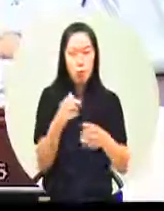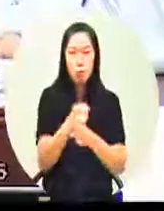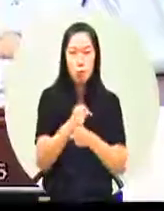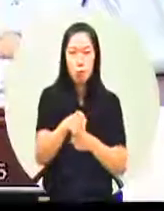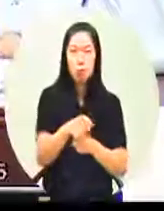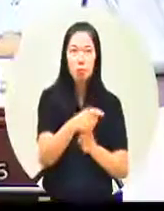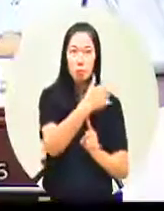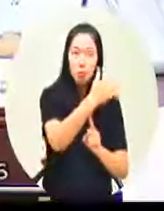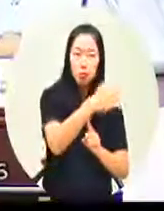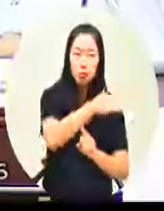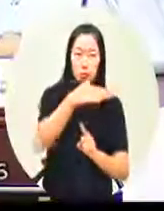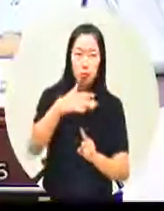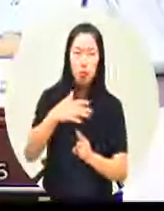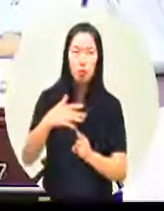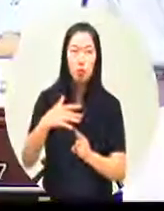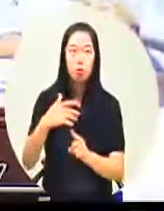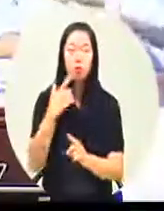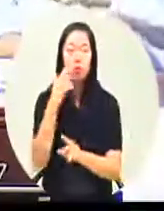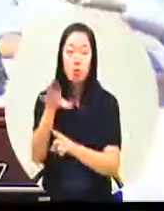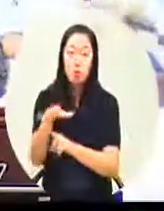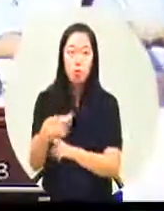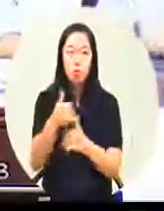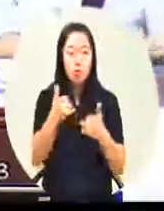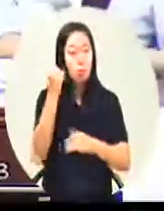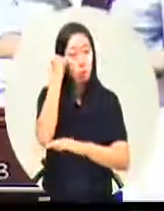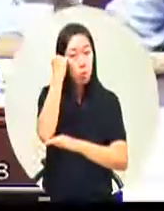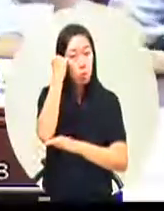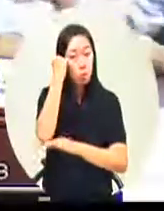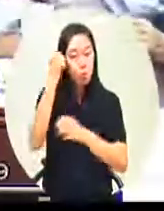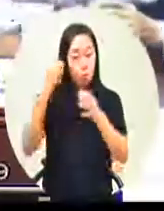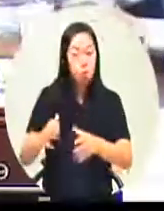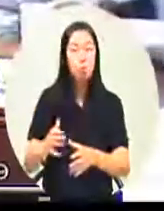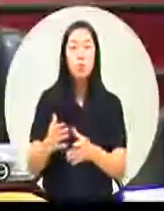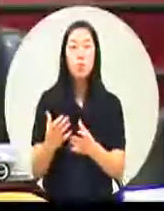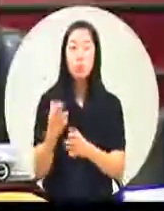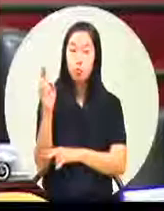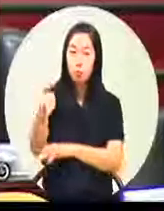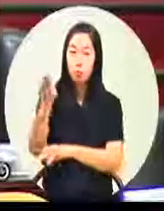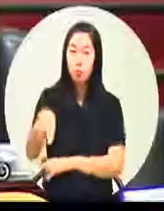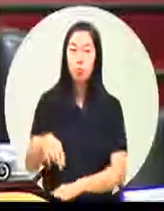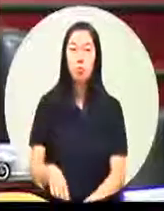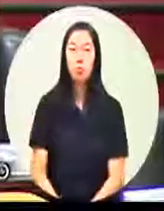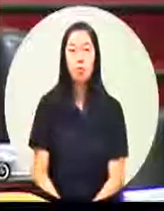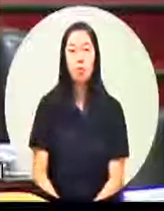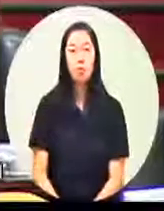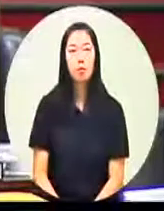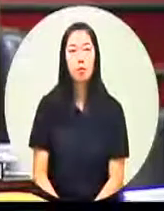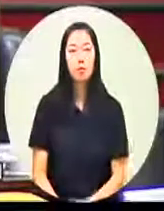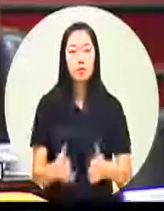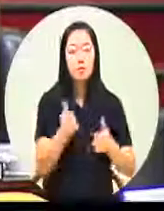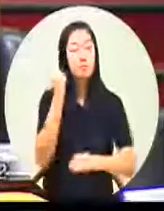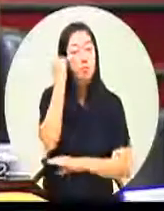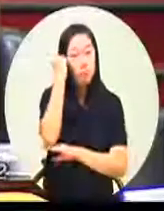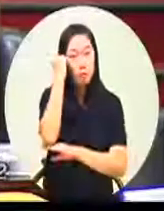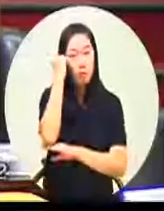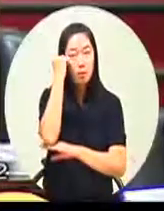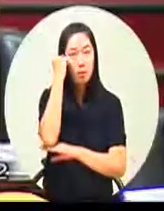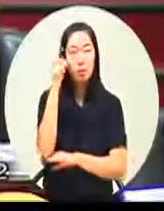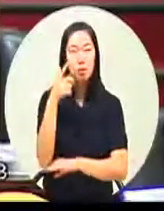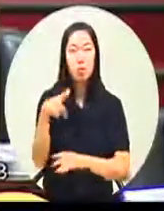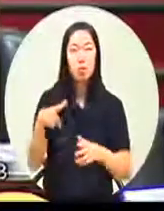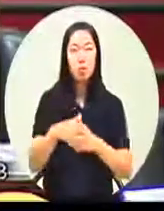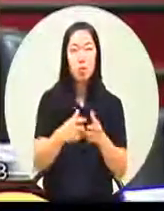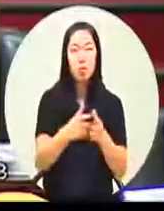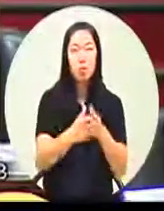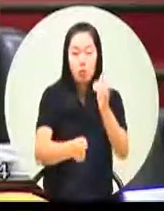区民宿其实目前是没有问题，是可以设立民宿的。 没有， 它只要符合民宿 民宿的话，目前只要都市计划